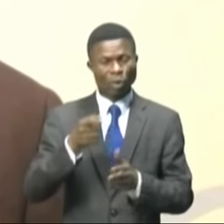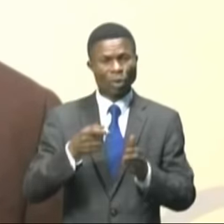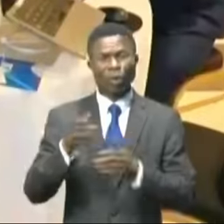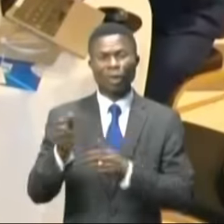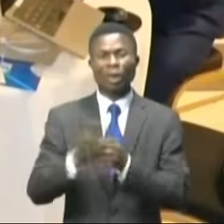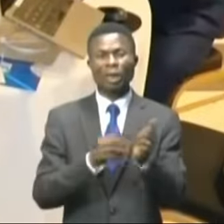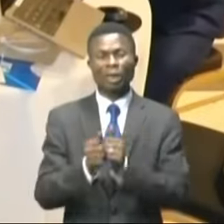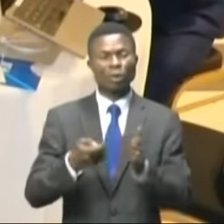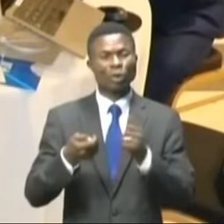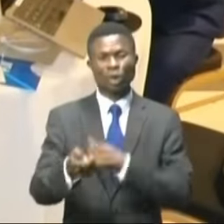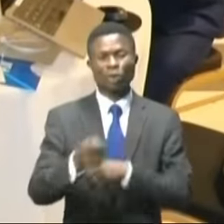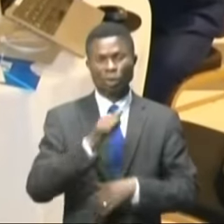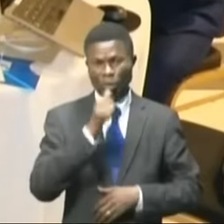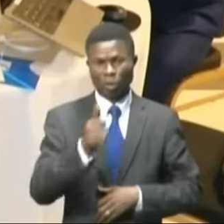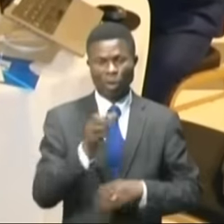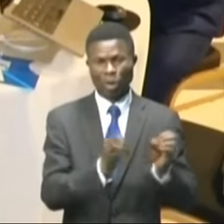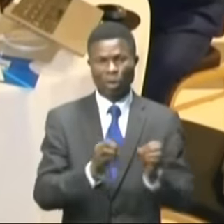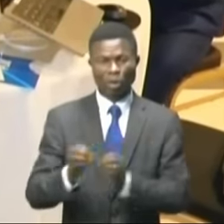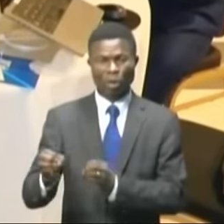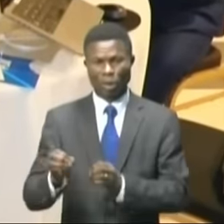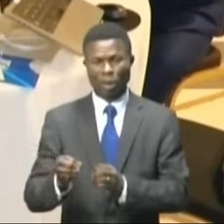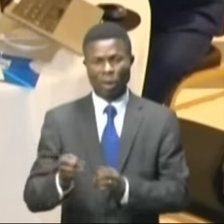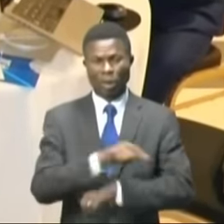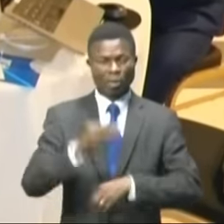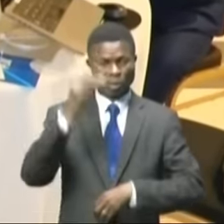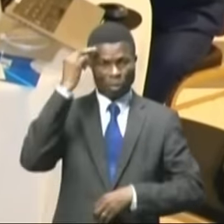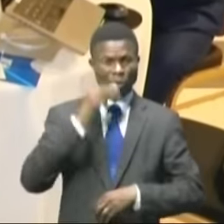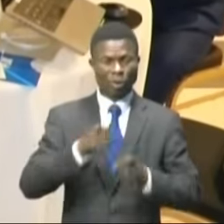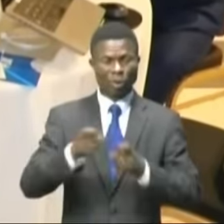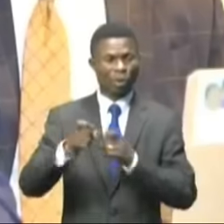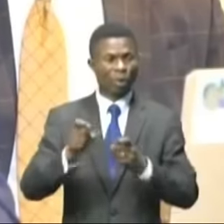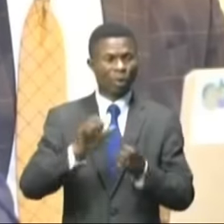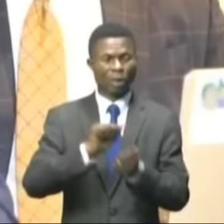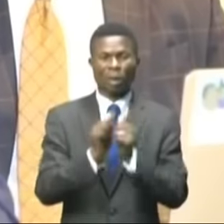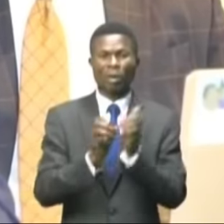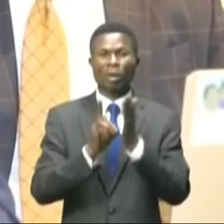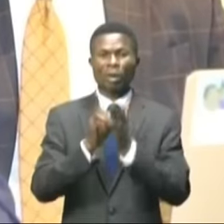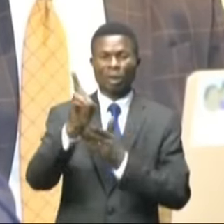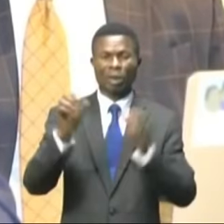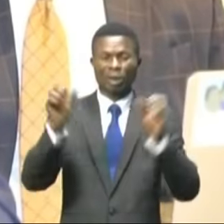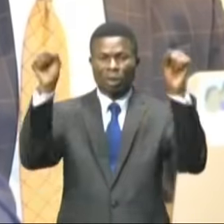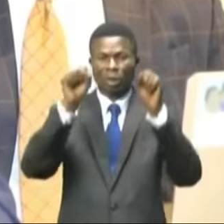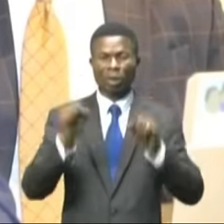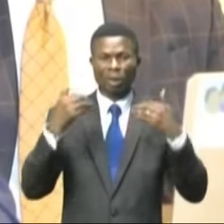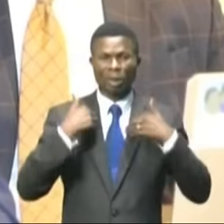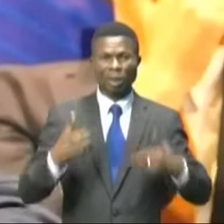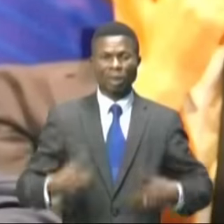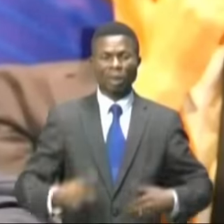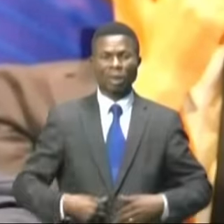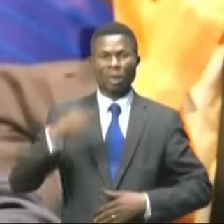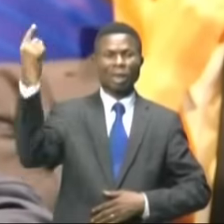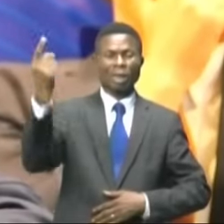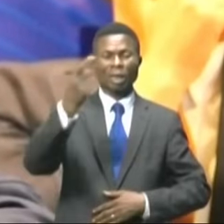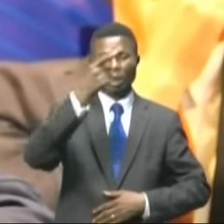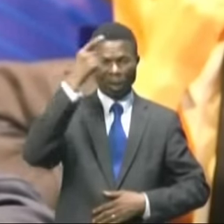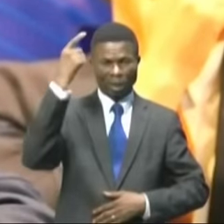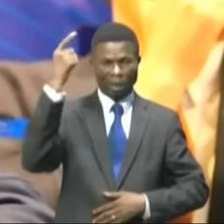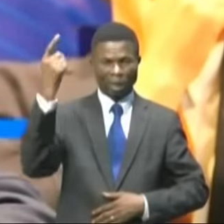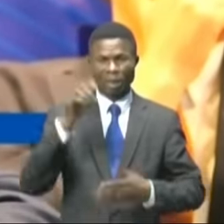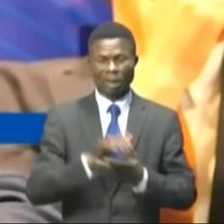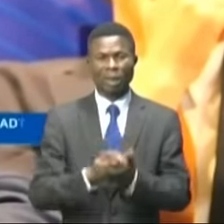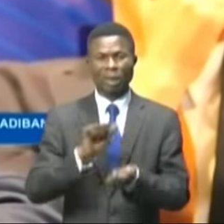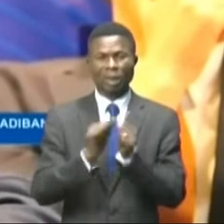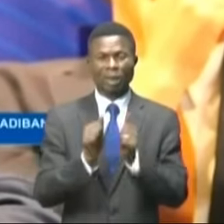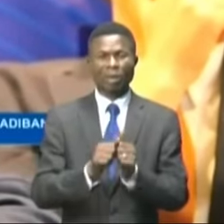totale. Organisé par l'unité de gestion du programme de développement du système de santé UGPDSS, ce programme